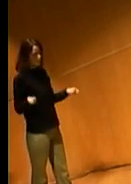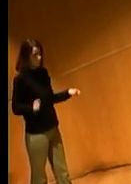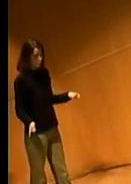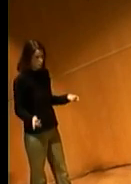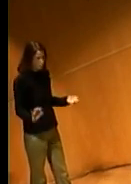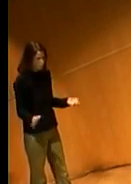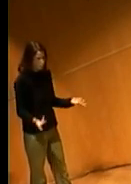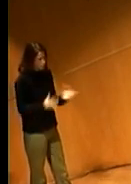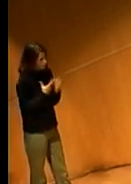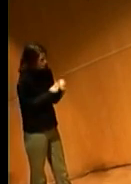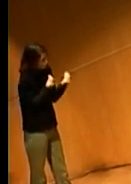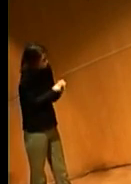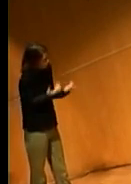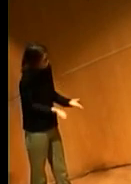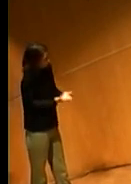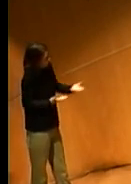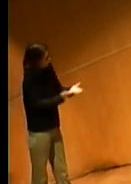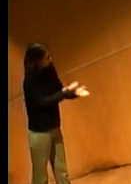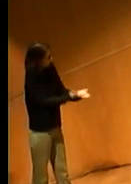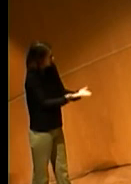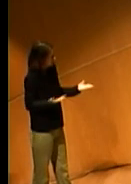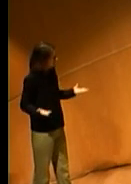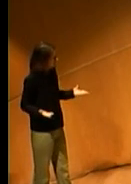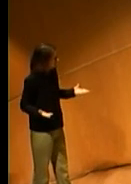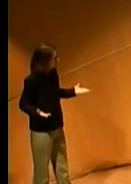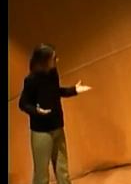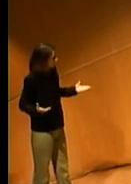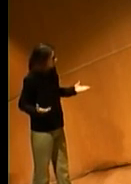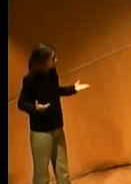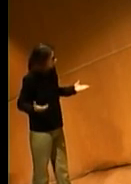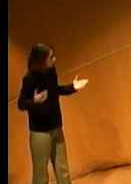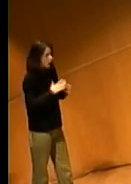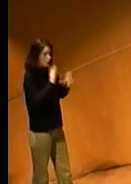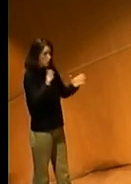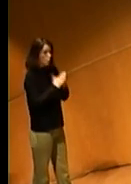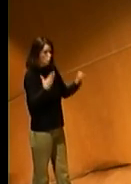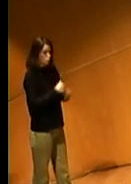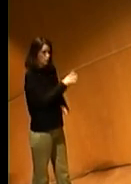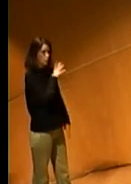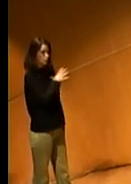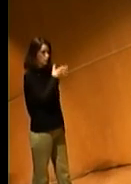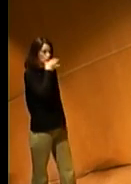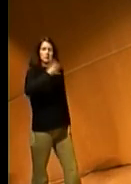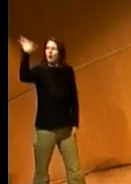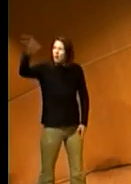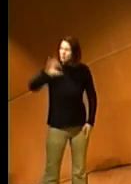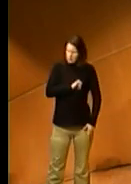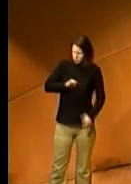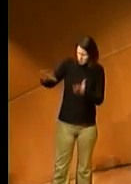Malheureusement, c'est ça la réalité. Puis comme ça, ils ont une bonne raison pour pas vouloir accueillir. Ils disent, on n'est pas formé. Ben oui, puisqu'ils y vont pas.